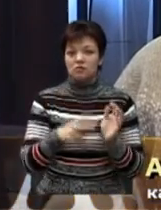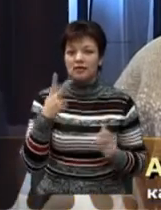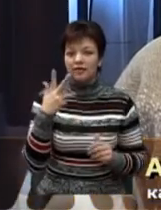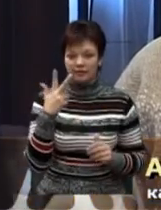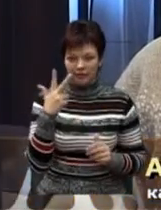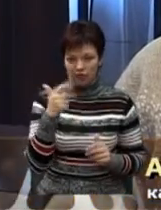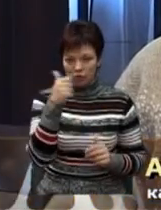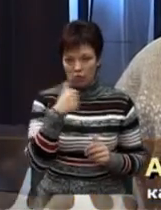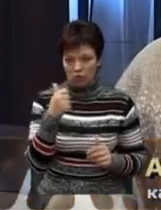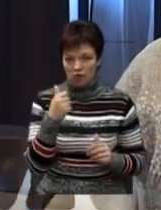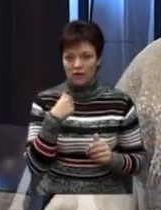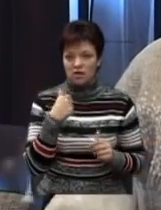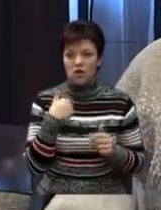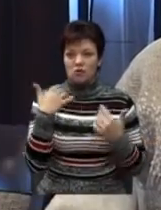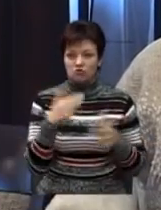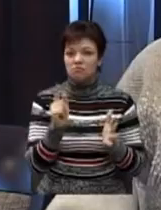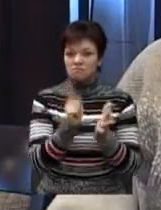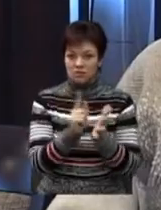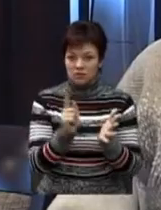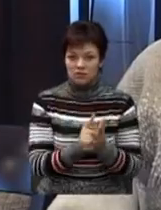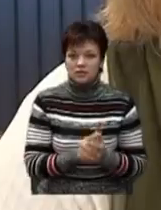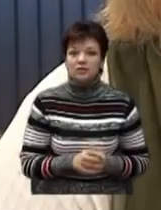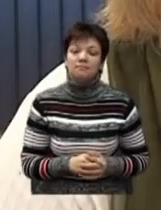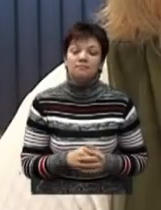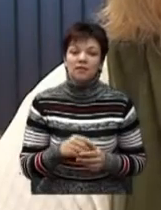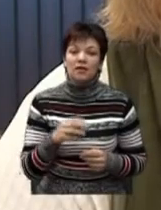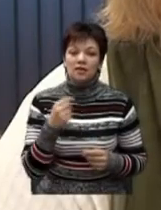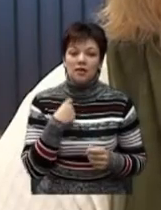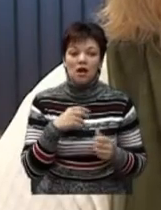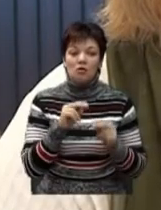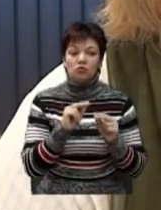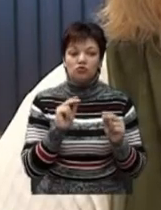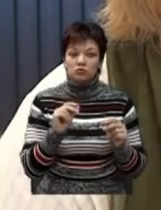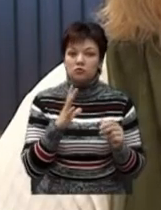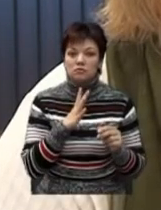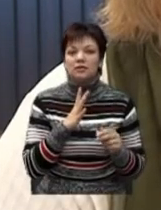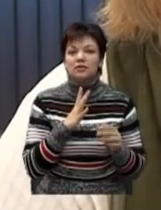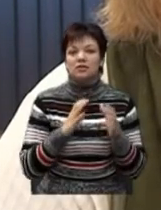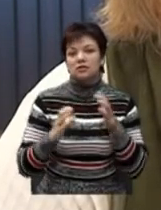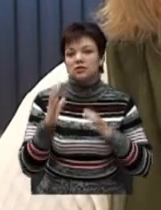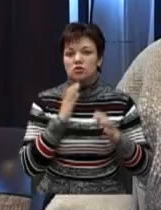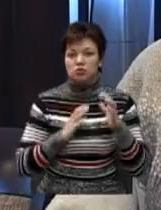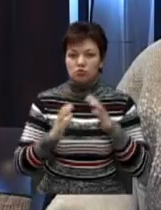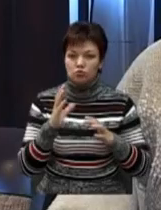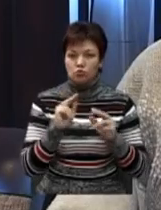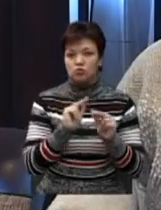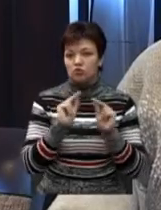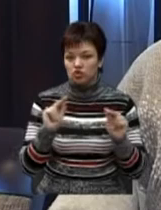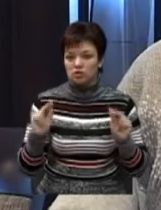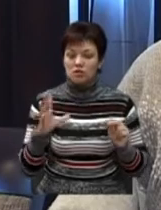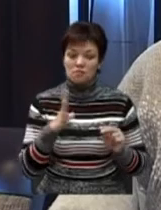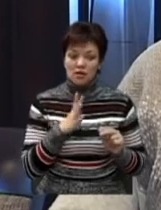моя трудовая деятельность проходила в научно-исследовательских институтах и в учебных институтах Харькова. Я